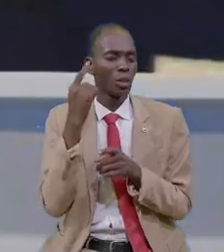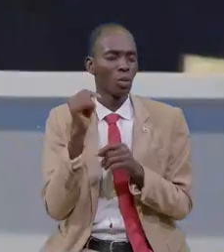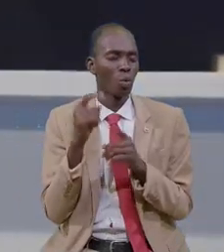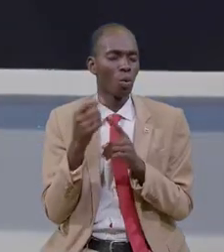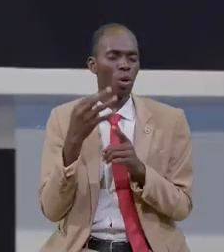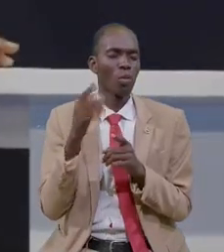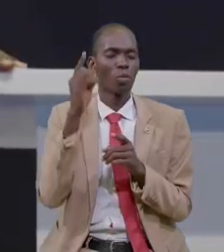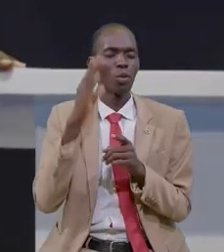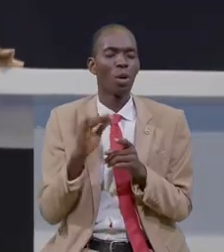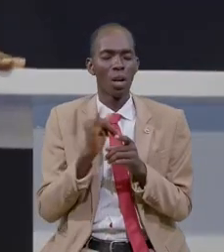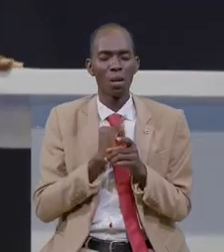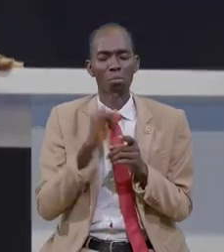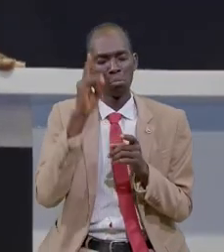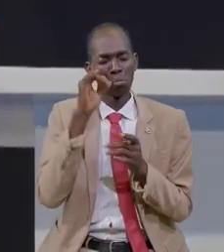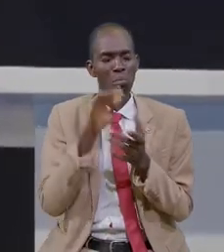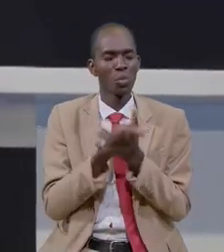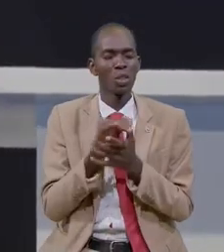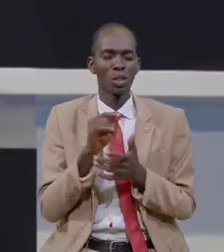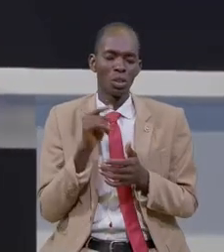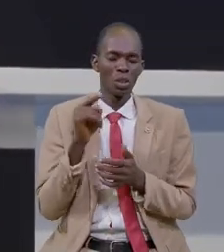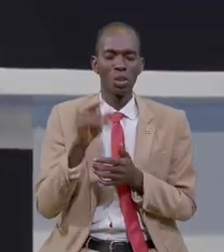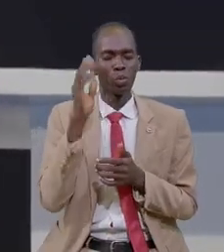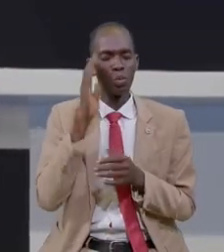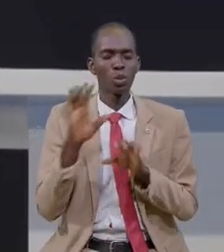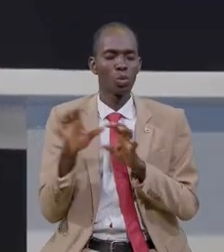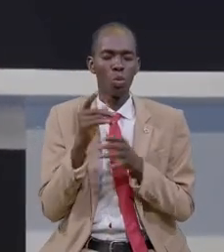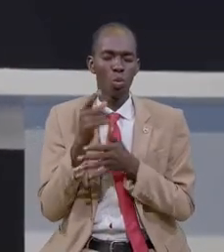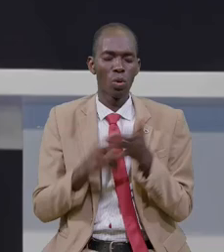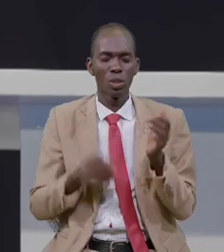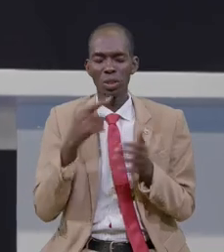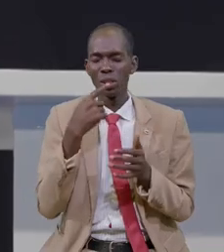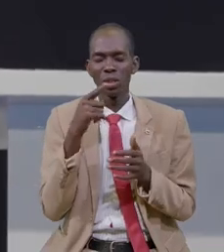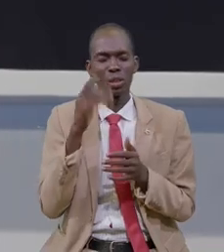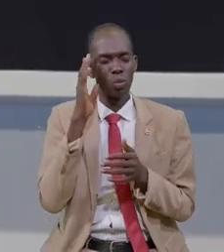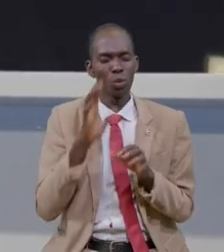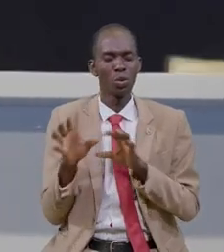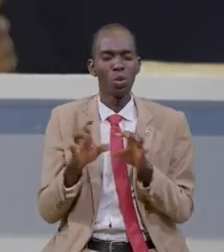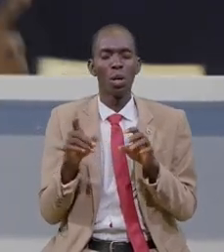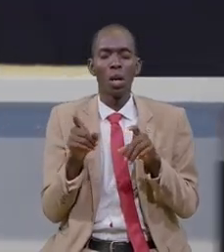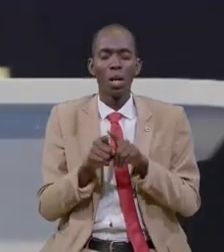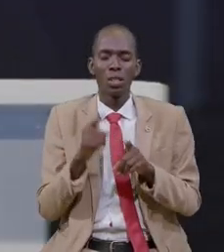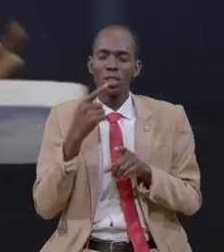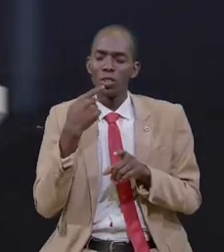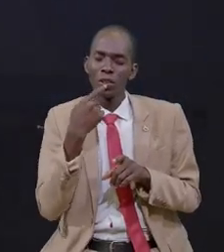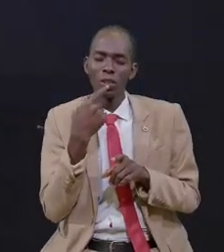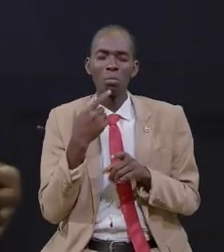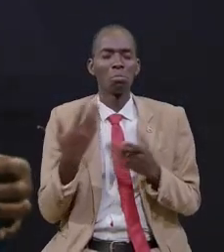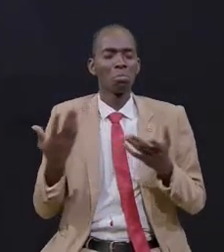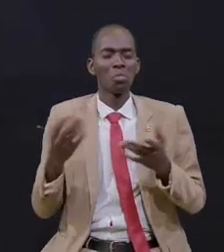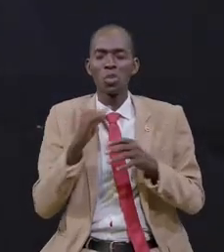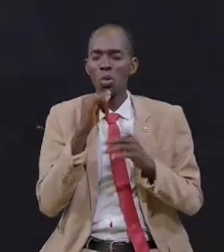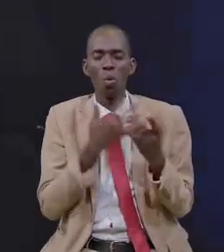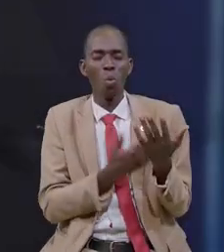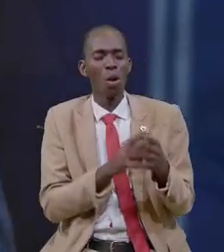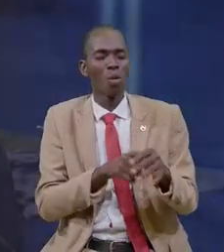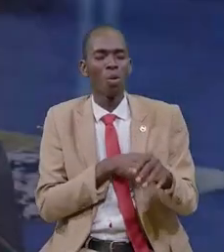lui fais confiance. Il fera ce qu'il a dit. Il fera comme il parlait. Il n'avait pas attendu. Pendant qu'il